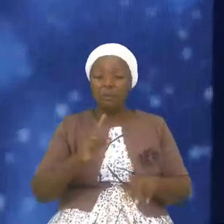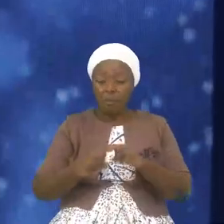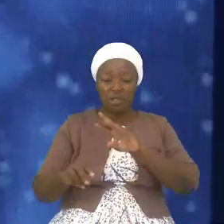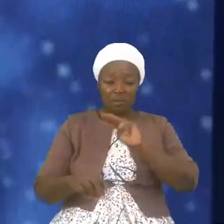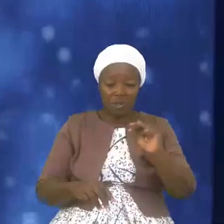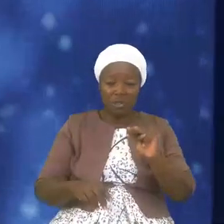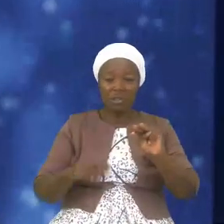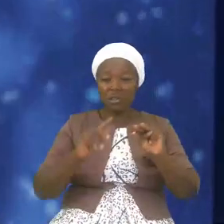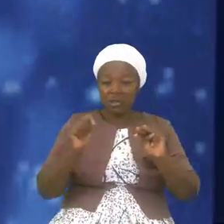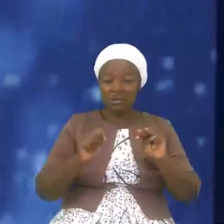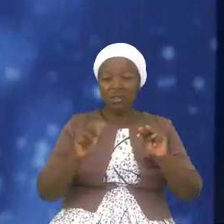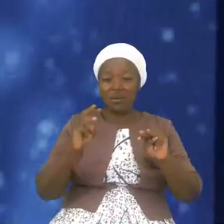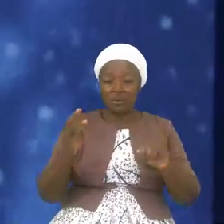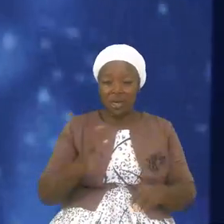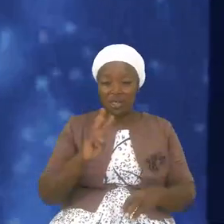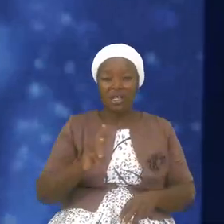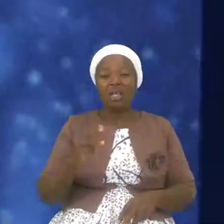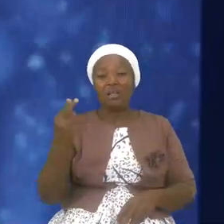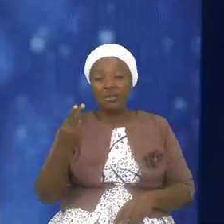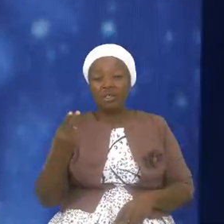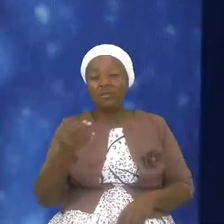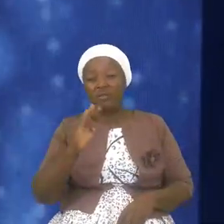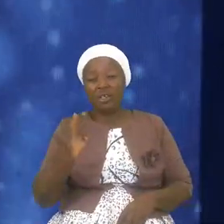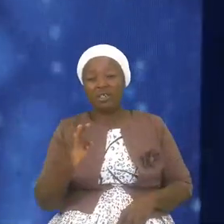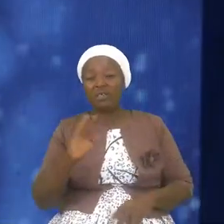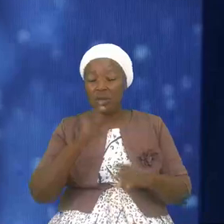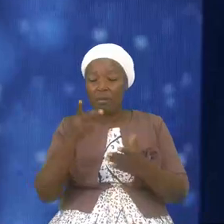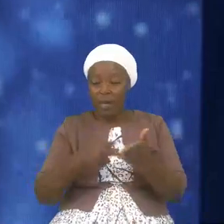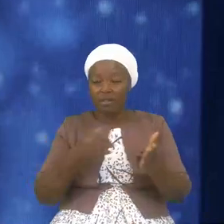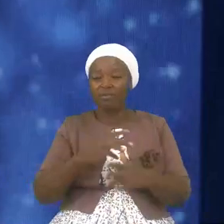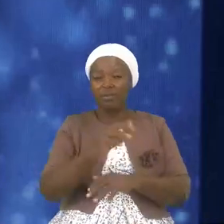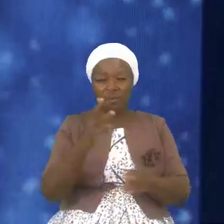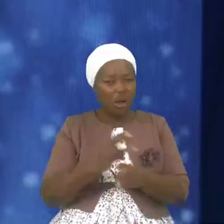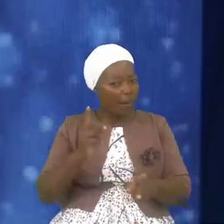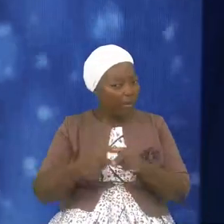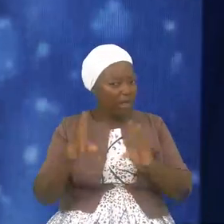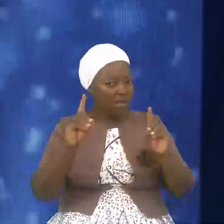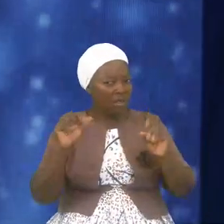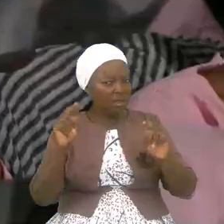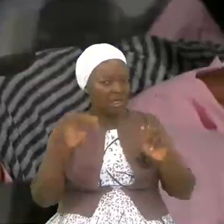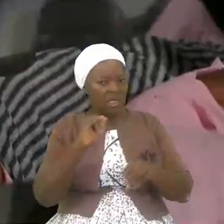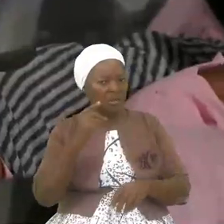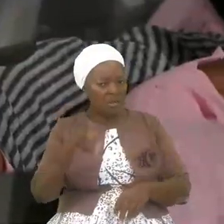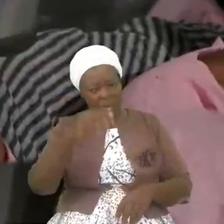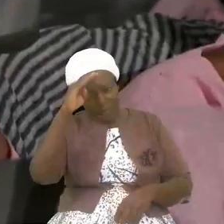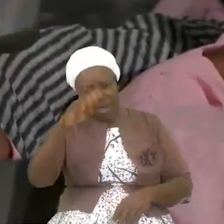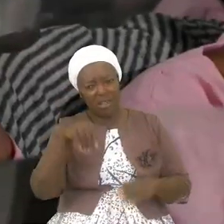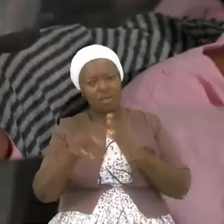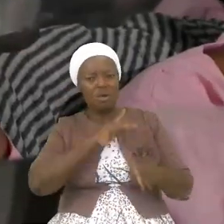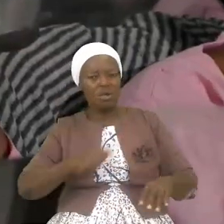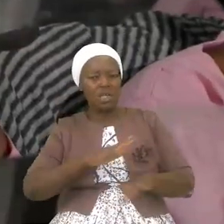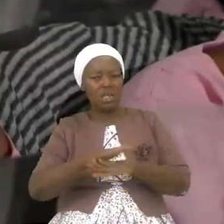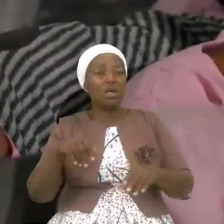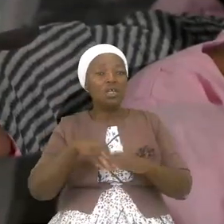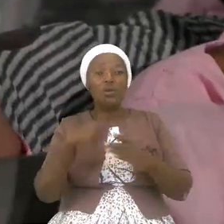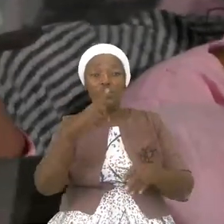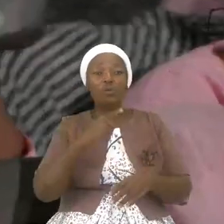fais partie du monde. Mais Daniel, il y a un homme dans ton royaume. Un homme qui a